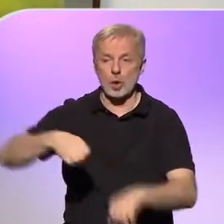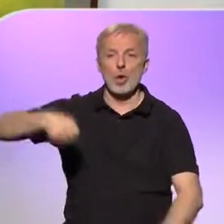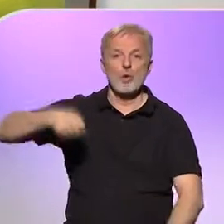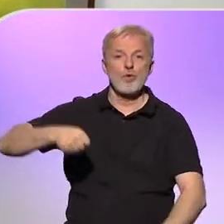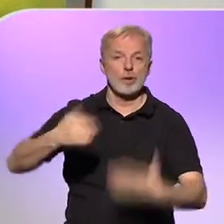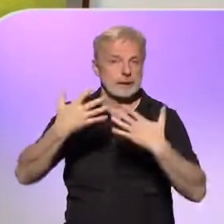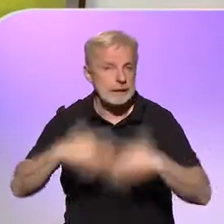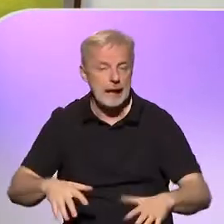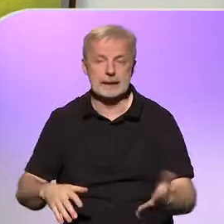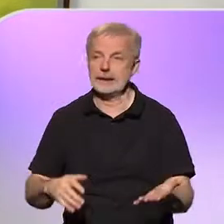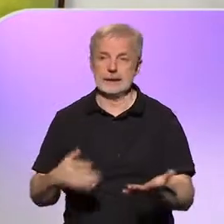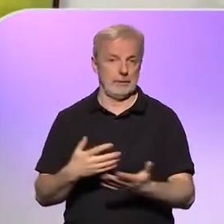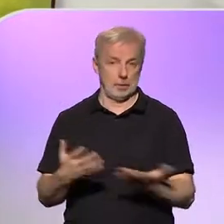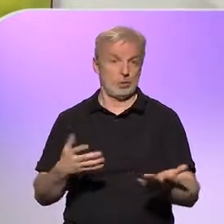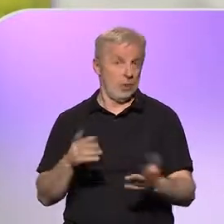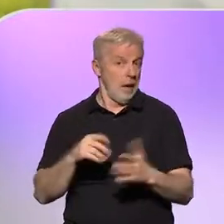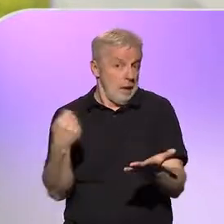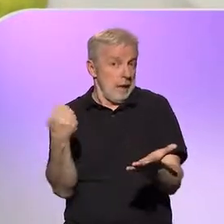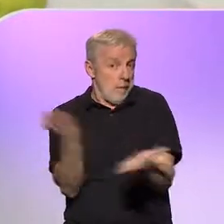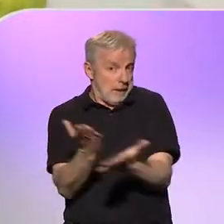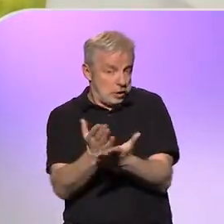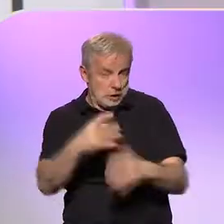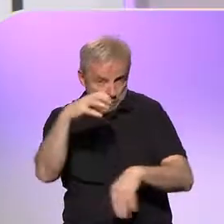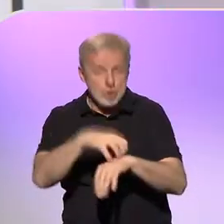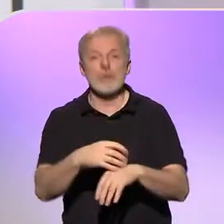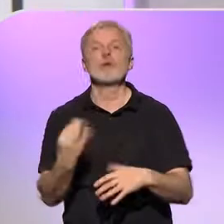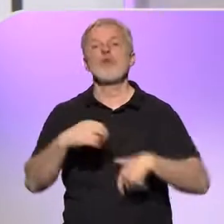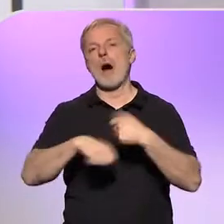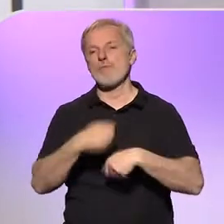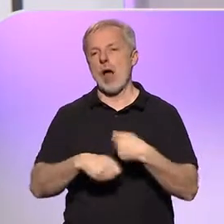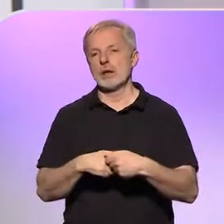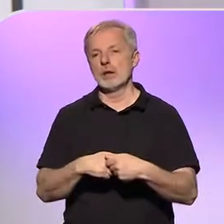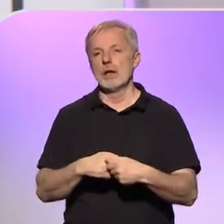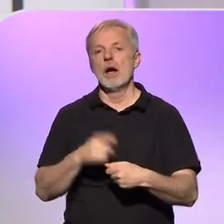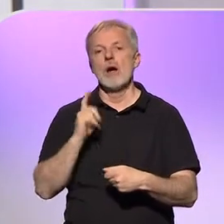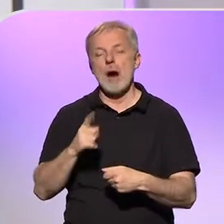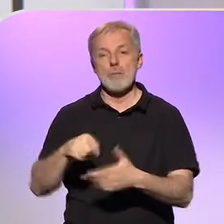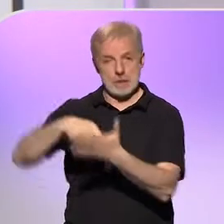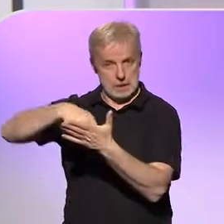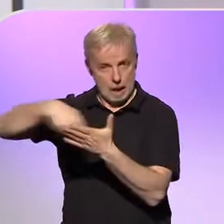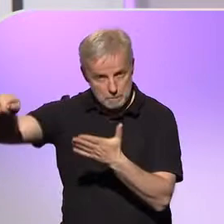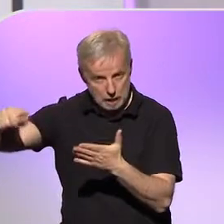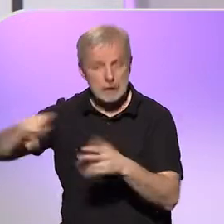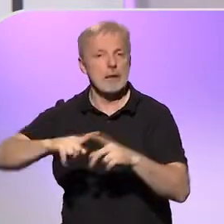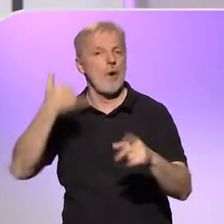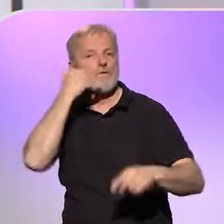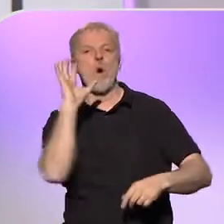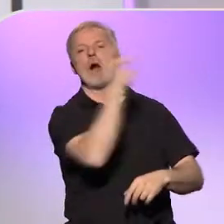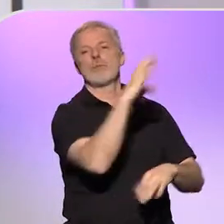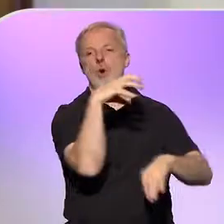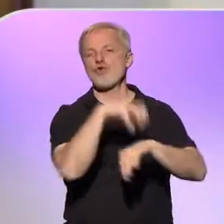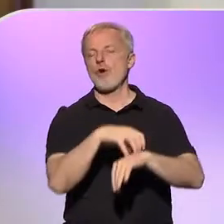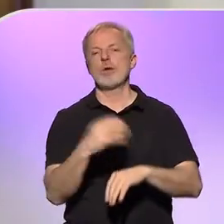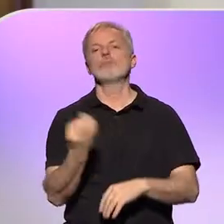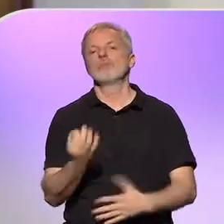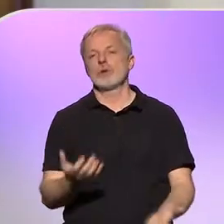co vlastně můžeme uplatňovat, nebo v čem můžeme uplatňovat pojištění. Co máme dělat? Máme nejdřív se nechat ošetřit, nebo je dobré kontaktovat pojišťovnu? No,